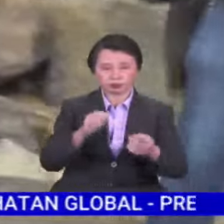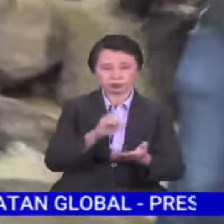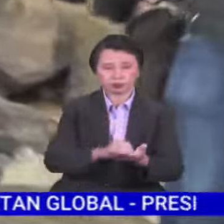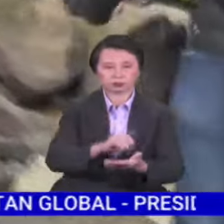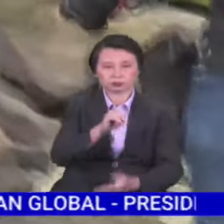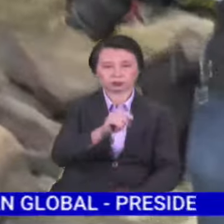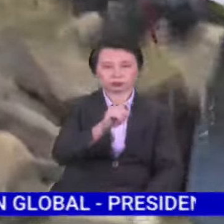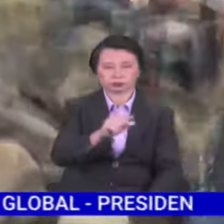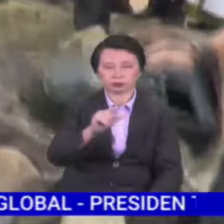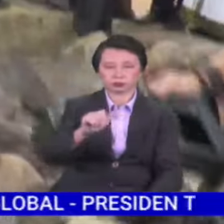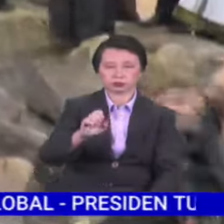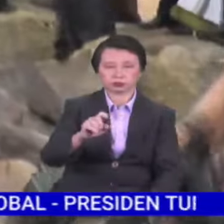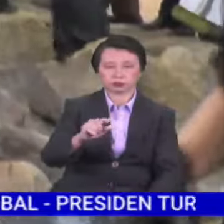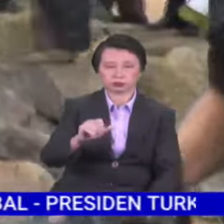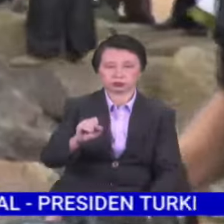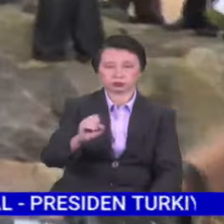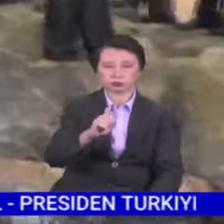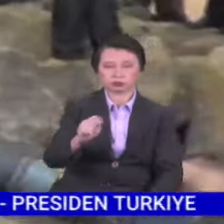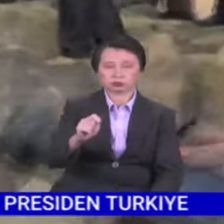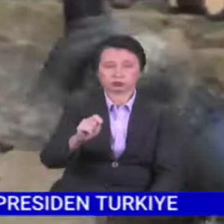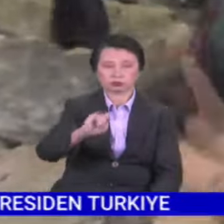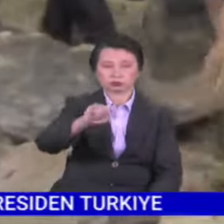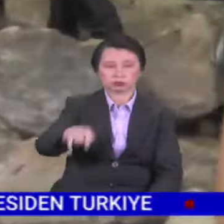Tanjung Langsat, Johor Bahru.